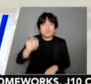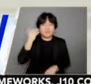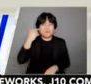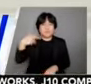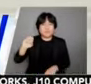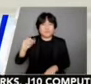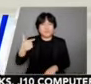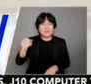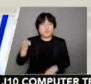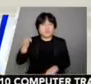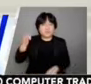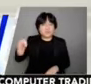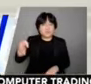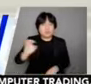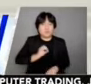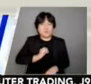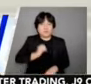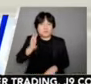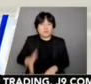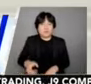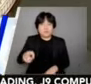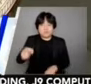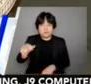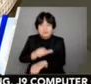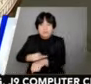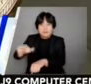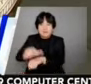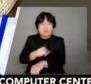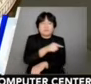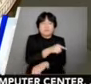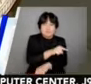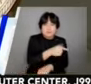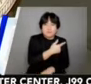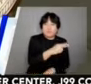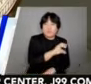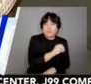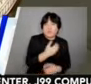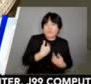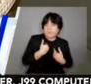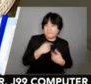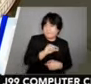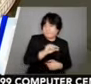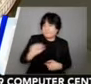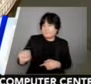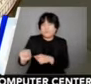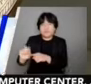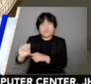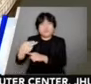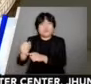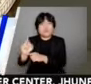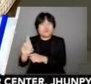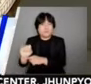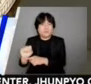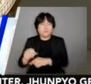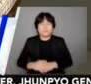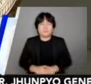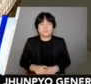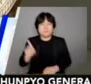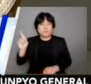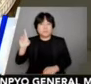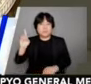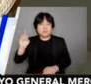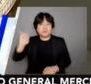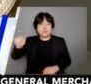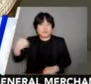Bamban. Sabi ng DOJ, pag-aaralan nila ang apela ni Guo. Sabay po na kung bakit nitong Biyernes